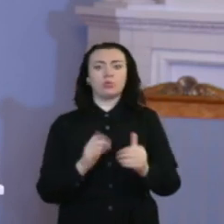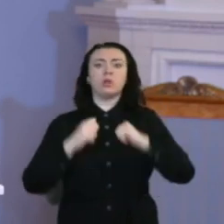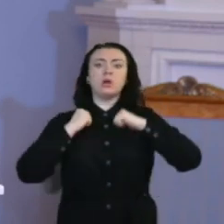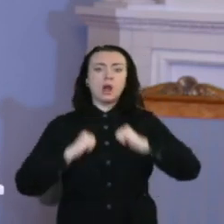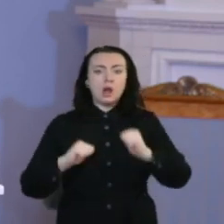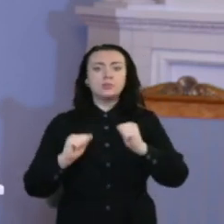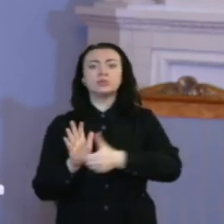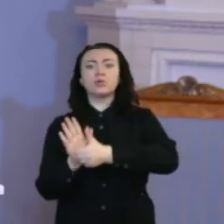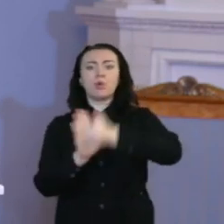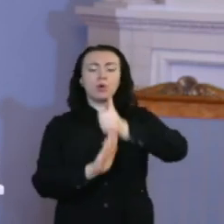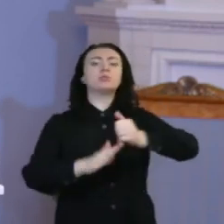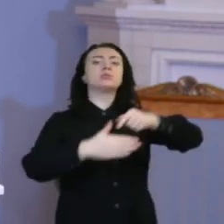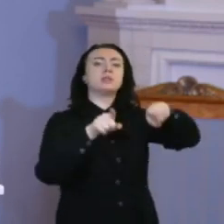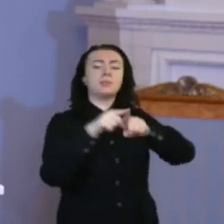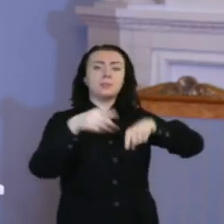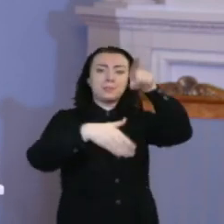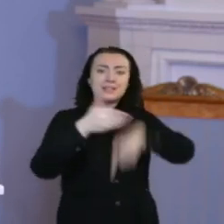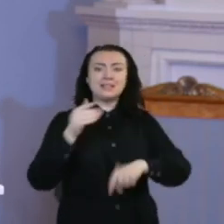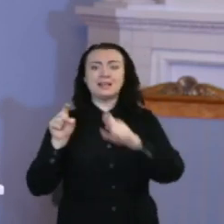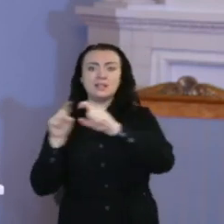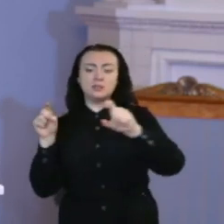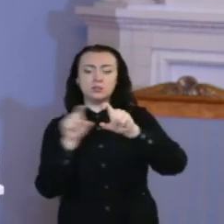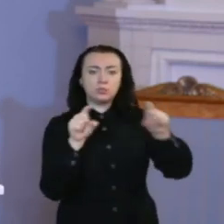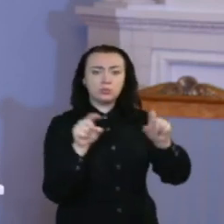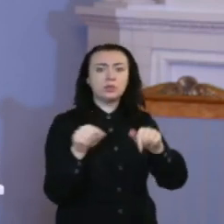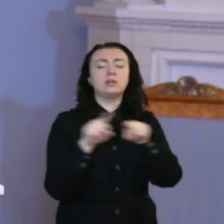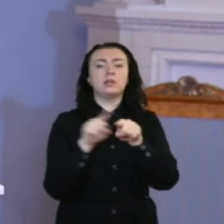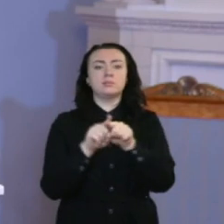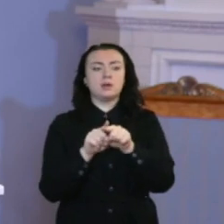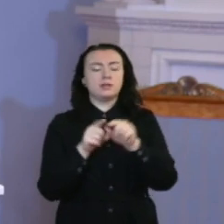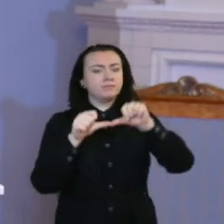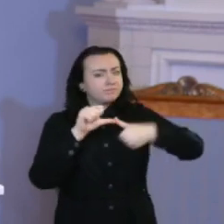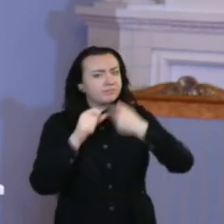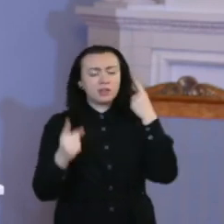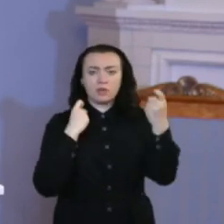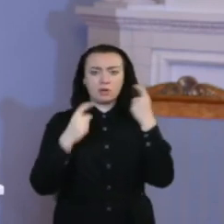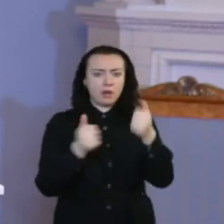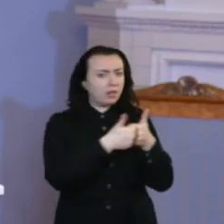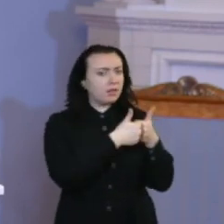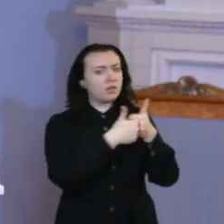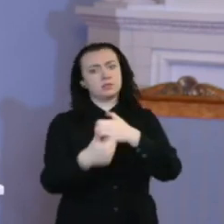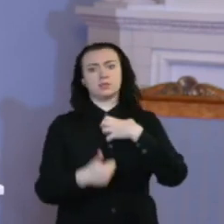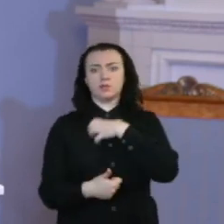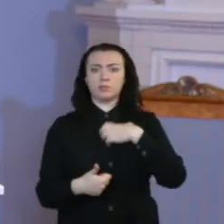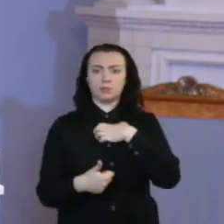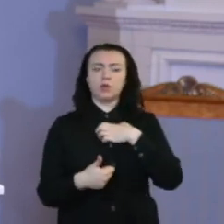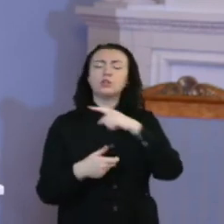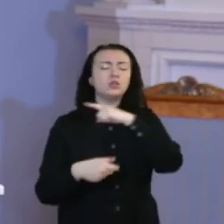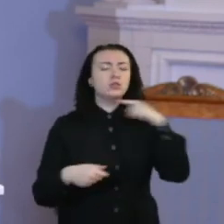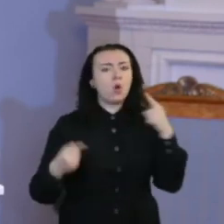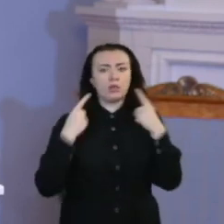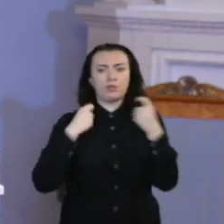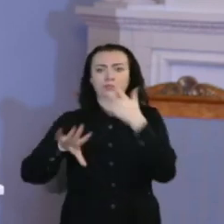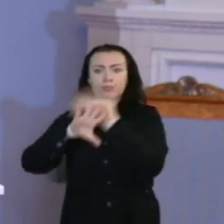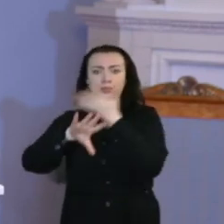ramus ir pasitikėti institucijomis, bet taip pat labai akilai sekti informaciją, patikėkit dezinformacijos kiekis,